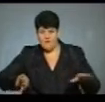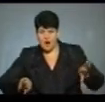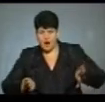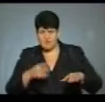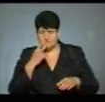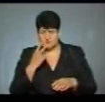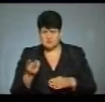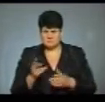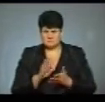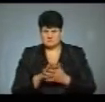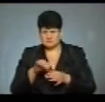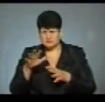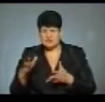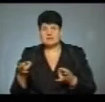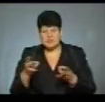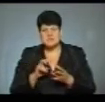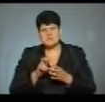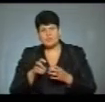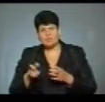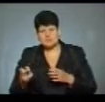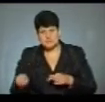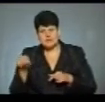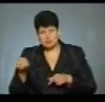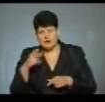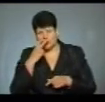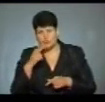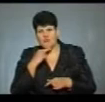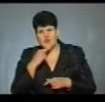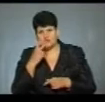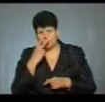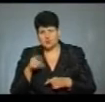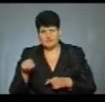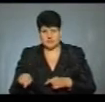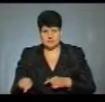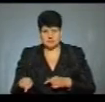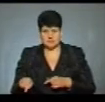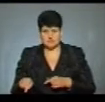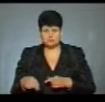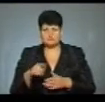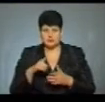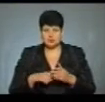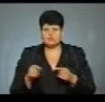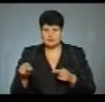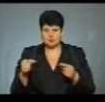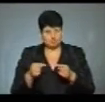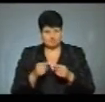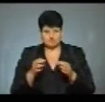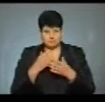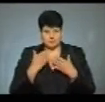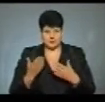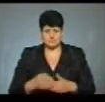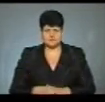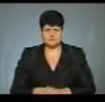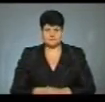там захаращено, то туди треба спуститися і уважно подивитися, щоб переконатися, що там дійсно нічого немає.